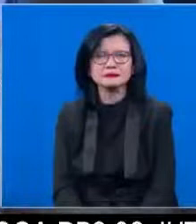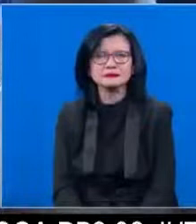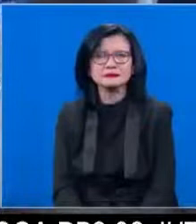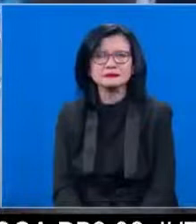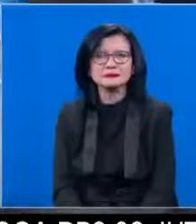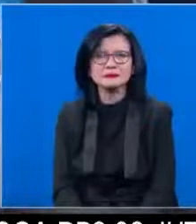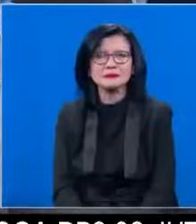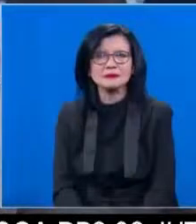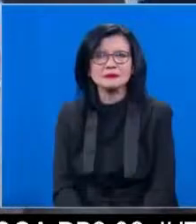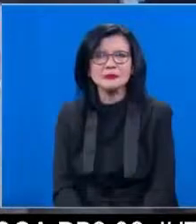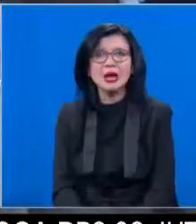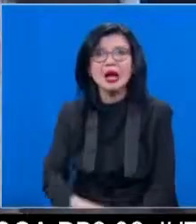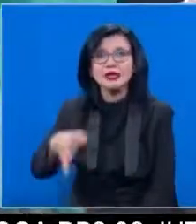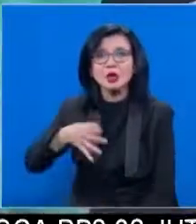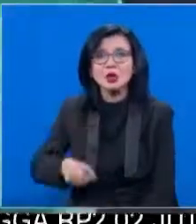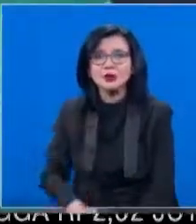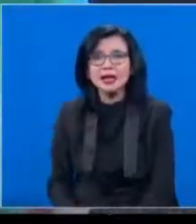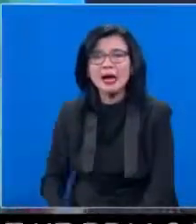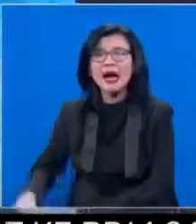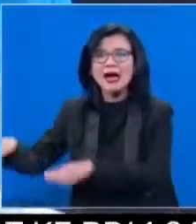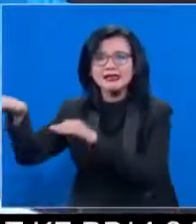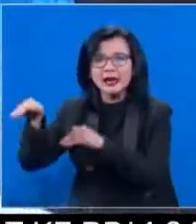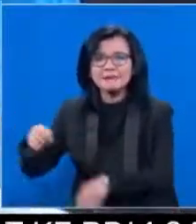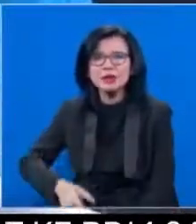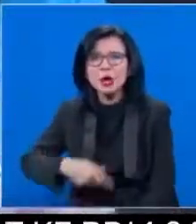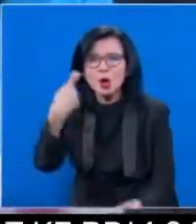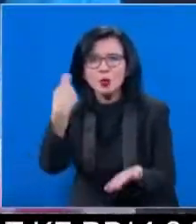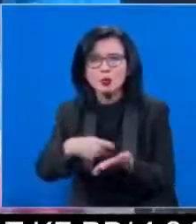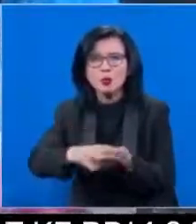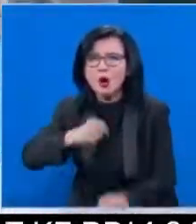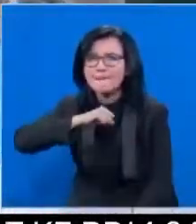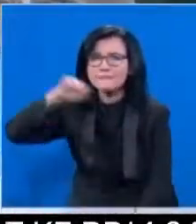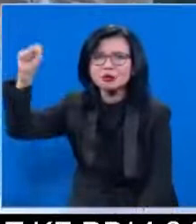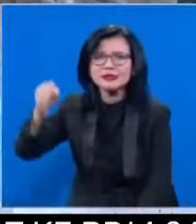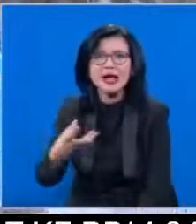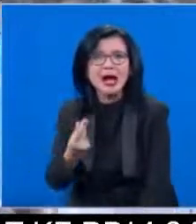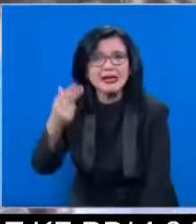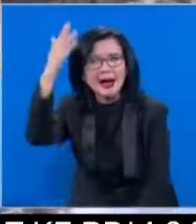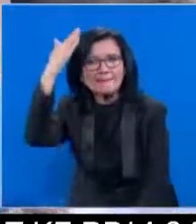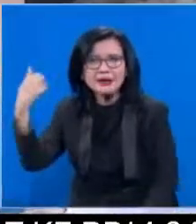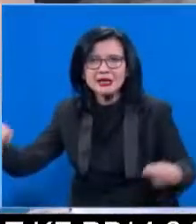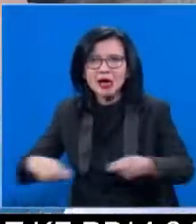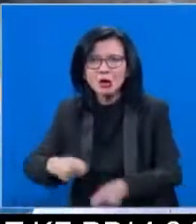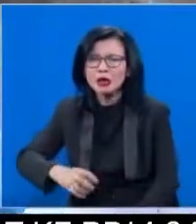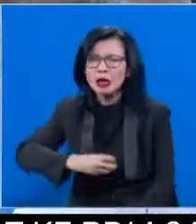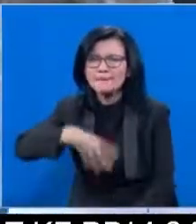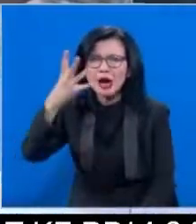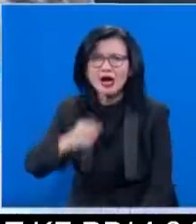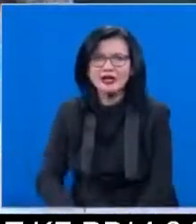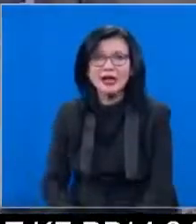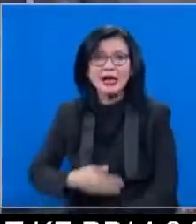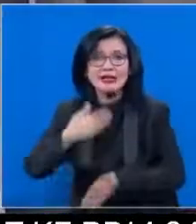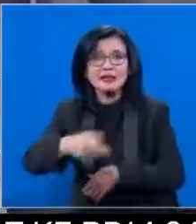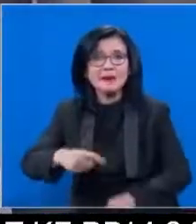di kota Jambi Jambi puluhan Mahasiswa juga berdemonstrasi memprotes tingginya harga minyak goreng di kawasan Jalan Utama perkantoran Gubernur